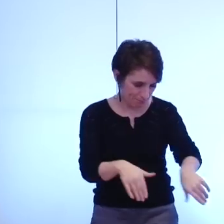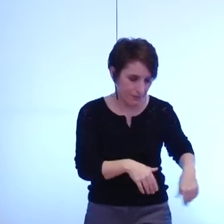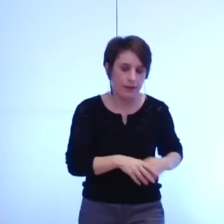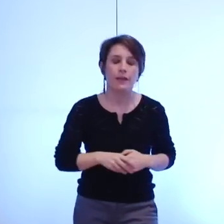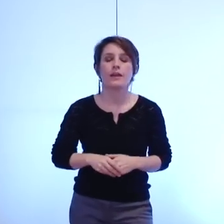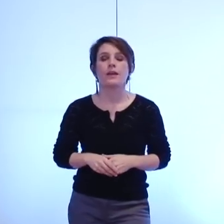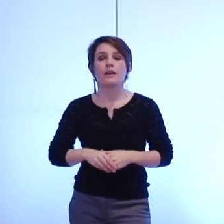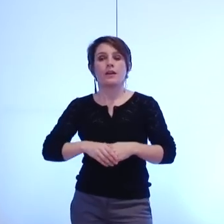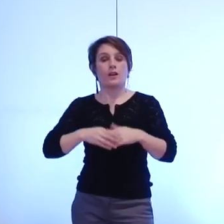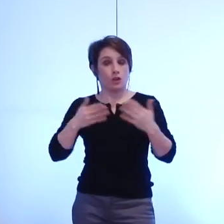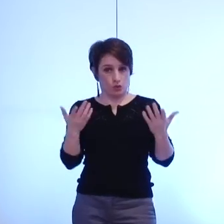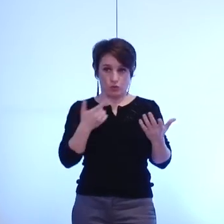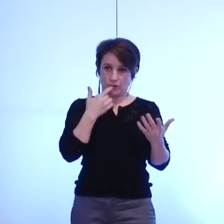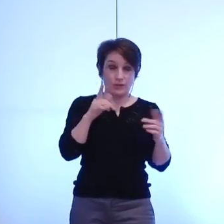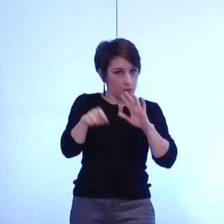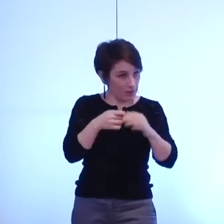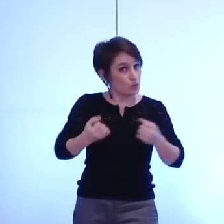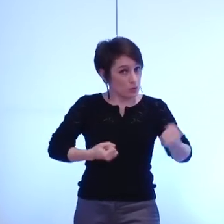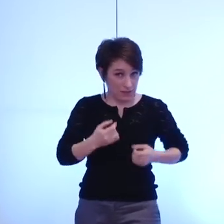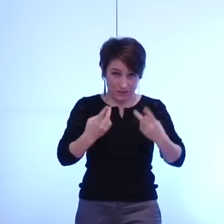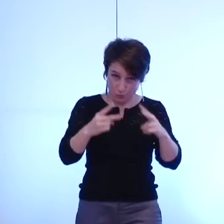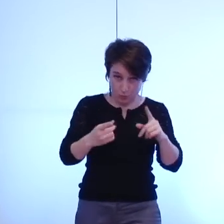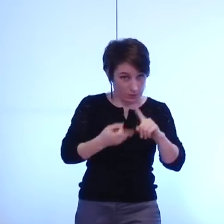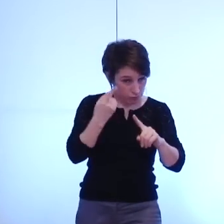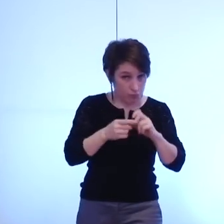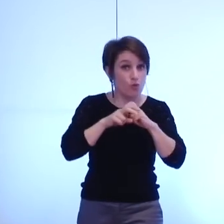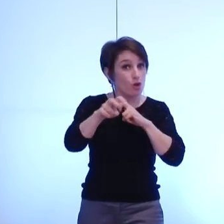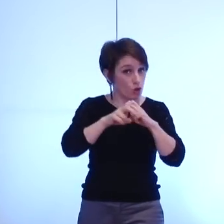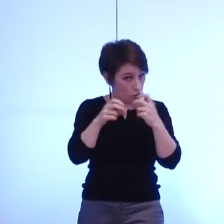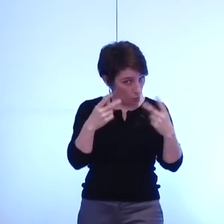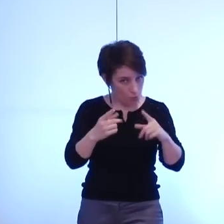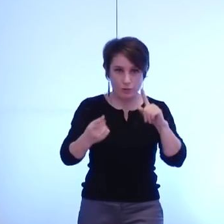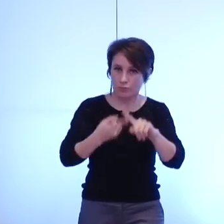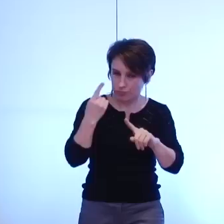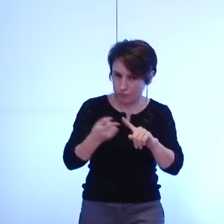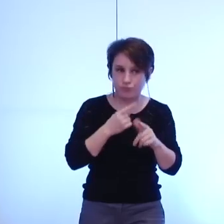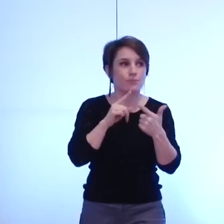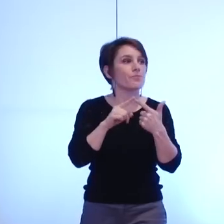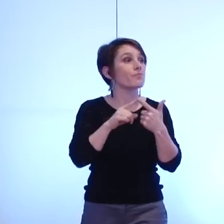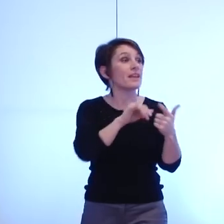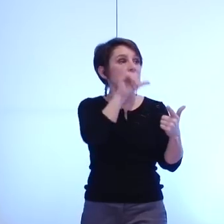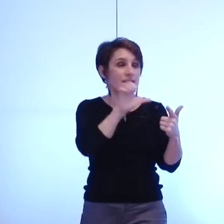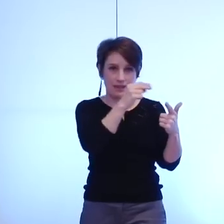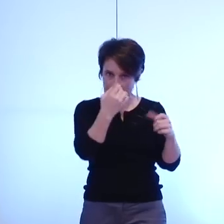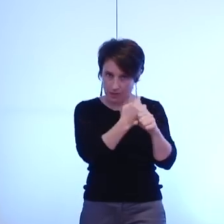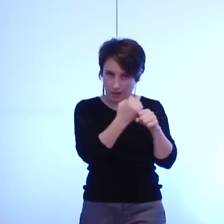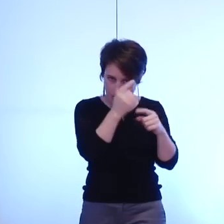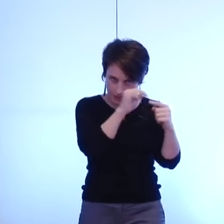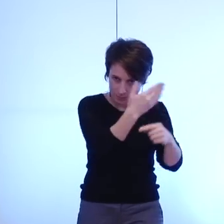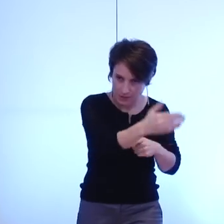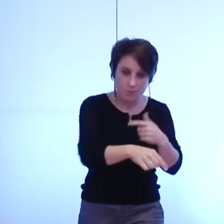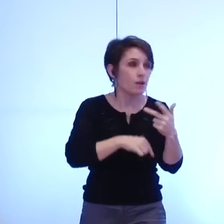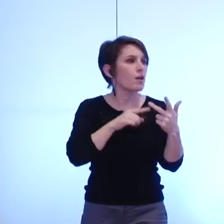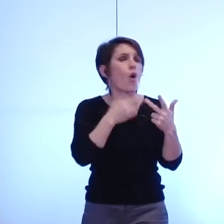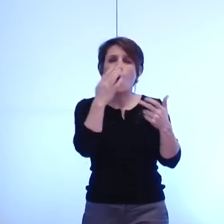rassemblent qui du service public qui bien sûr du transport collectif public Yann y travaille un certain nombre d'activités diverses